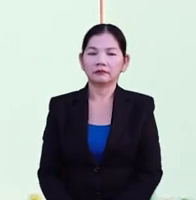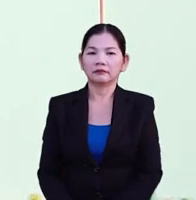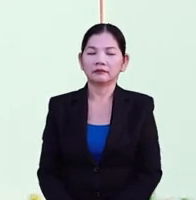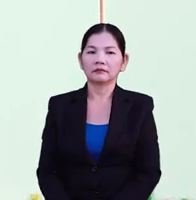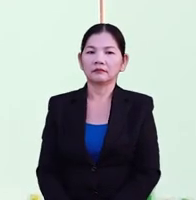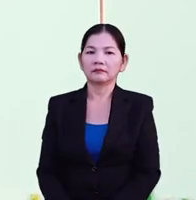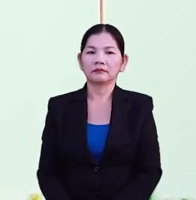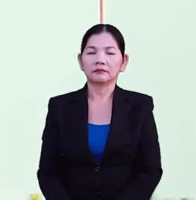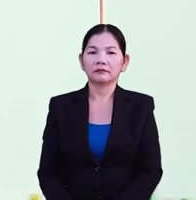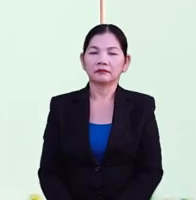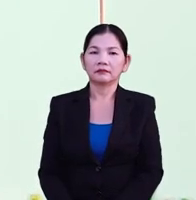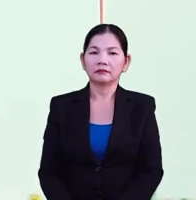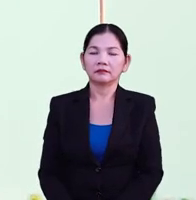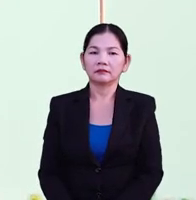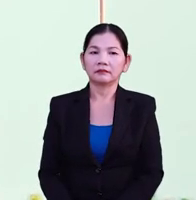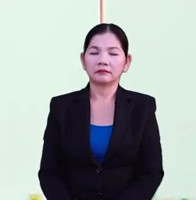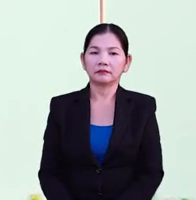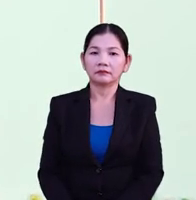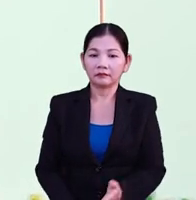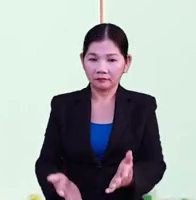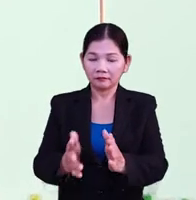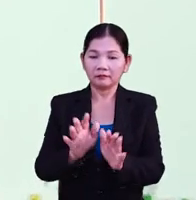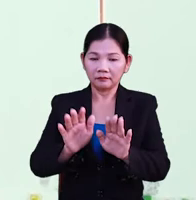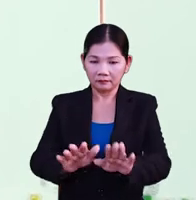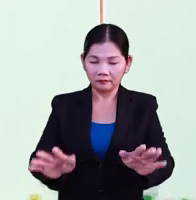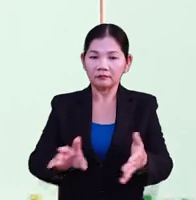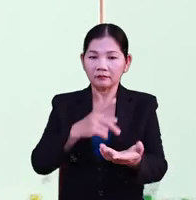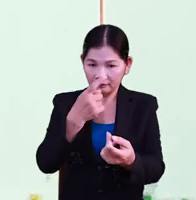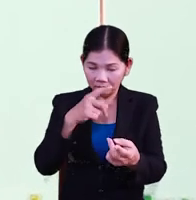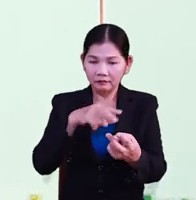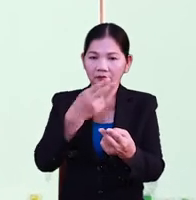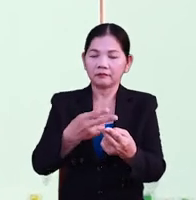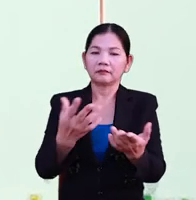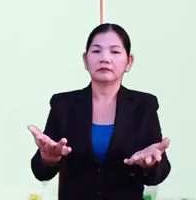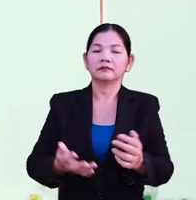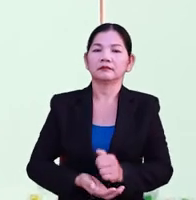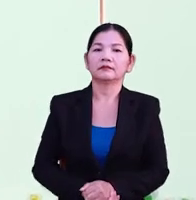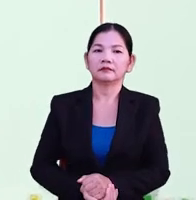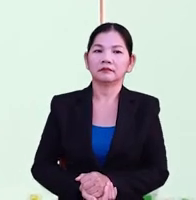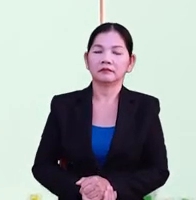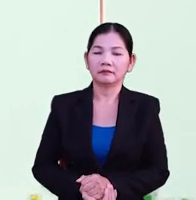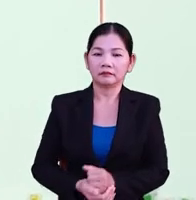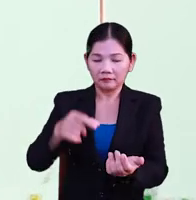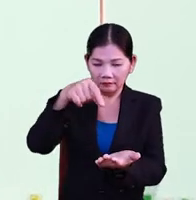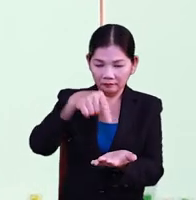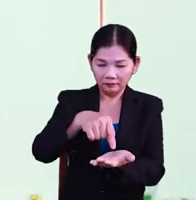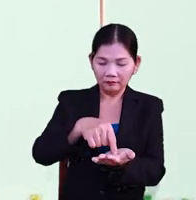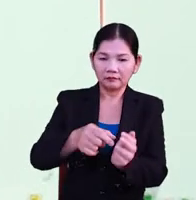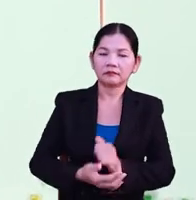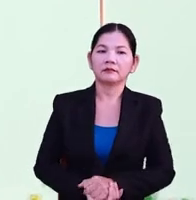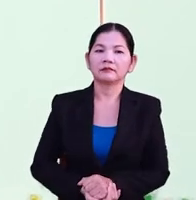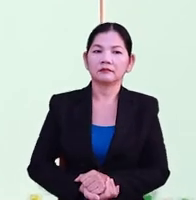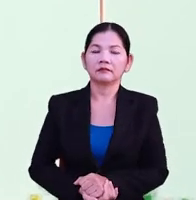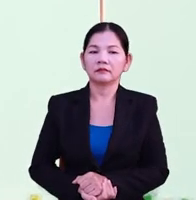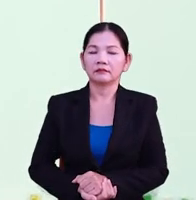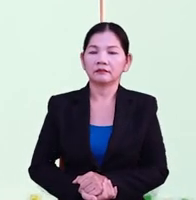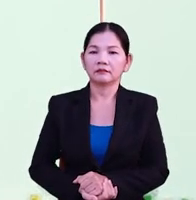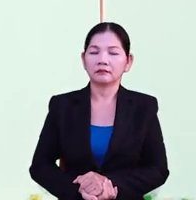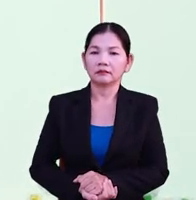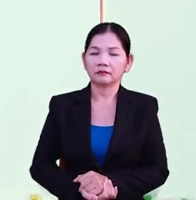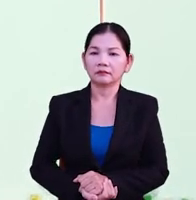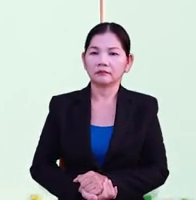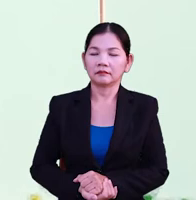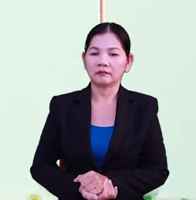ចាតោះកូនកូនទៀងផ្ទាល់ទាំងអស់គ្នាណាកូនណាចារូបដែលនៅកណ្ដាលគឺចន្លោះ